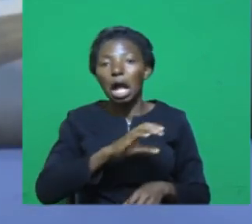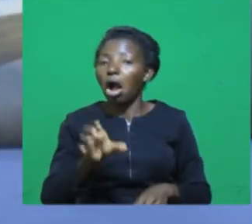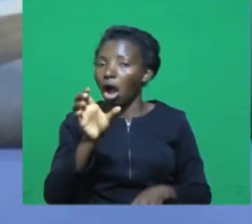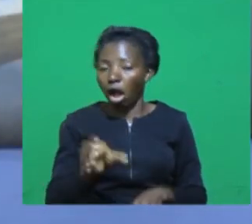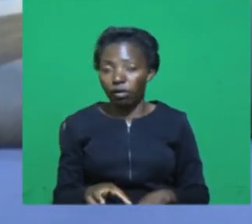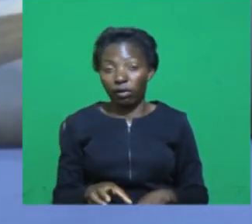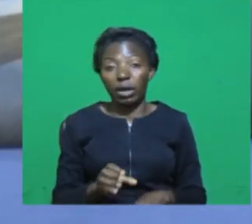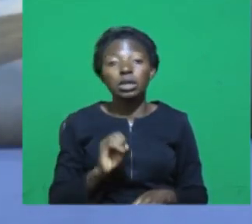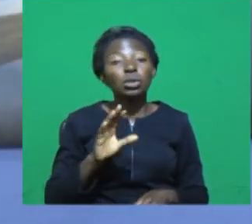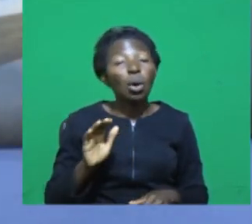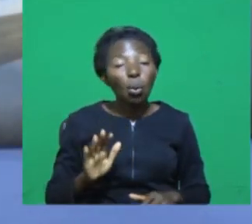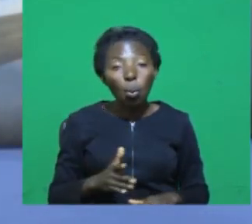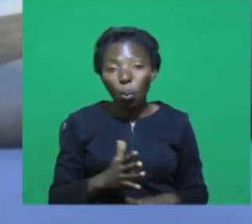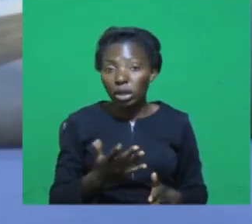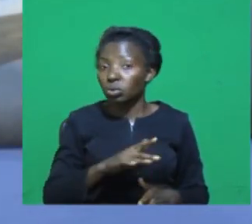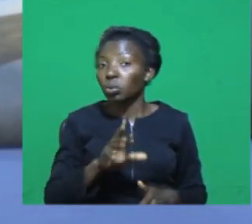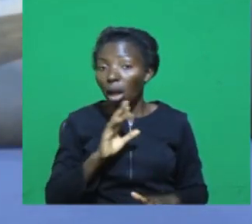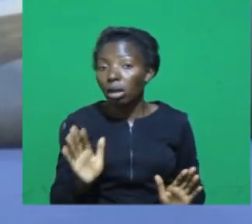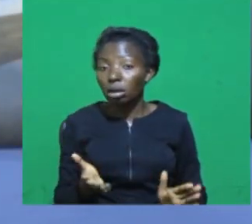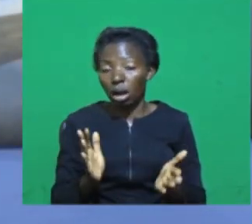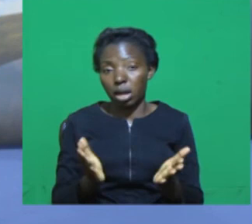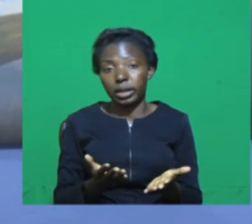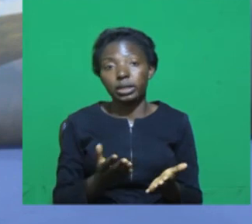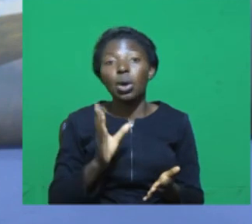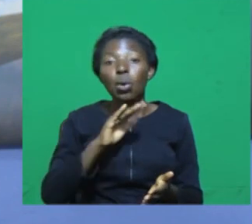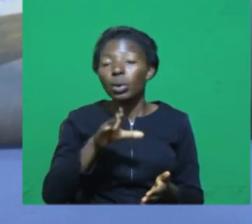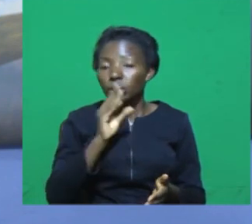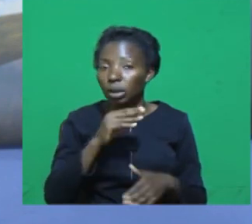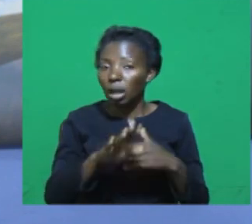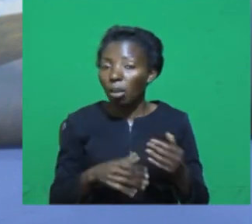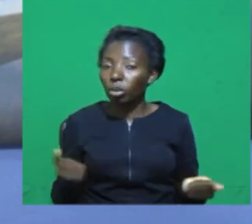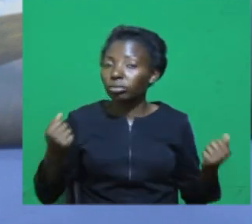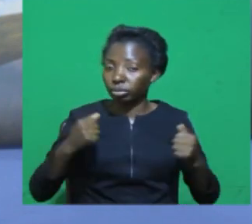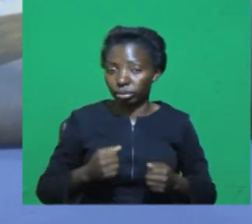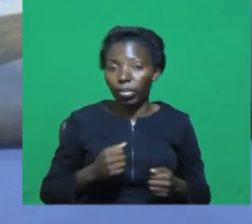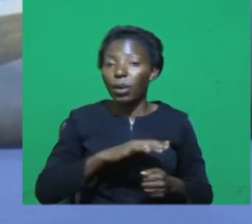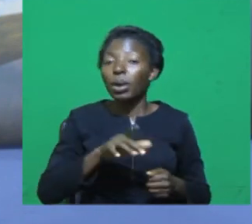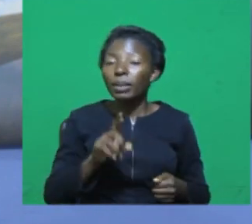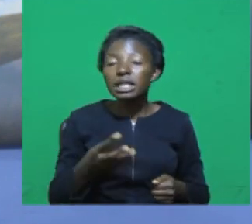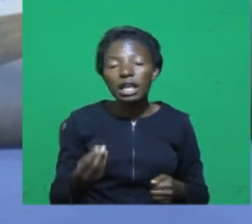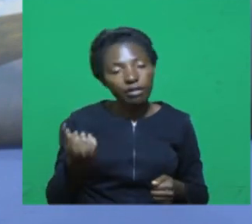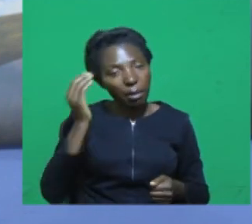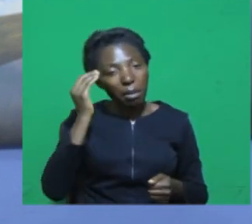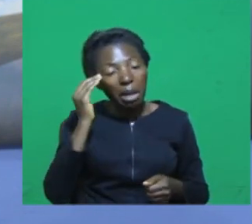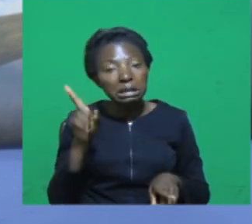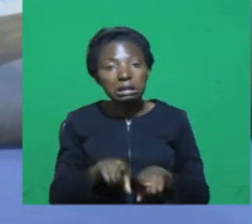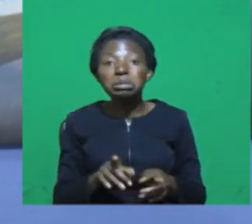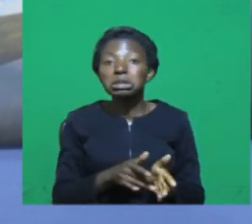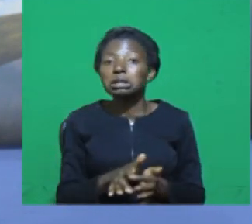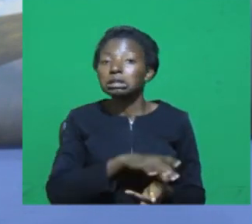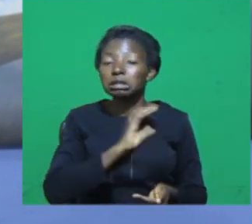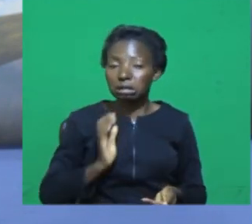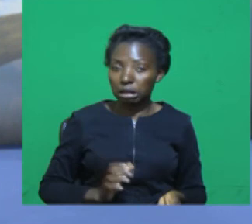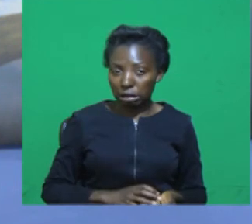rwomuchinjikwa. Saka chiri kukurudzirwa vana vaMwari, tiri panyaya yedressing, pari kunzi ngativei nepfungwa yekenge muna Kristu